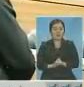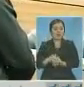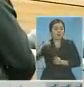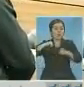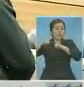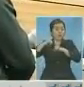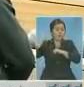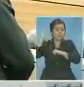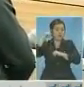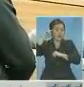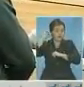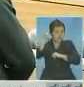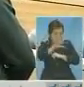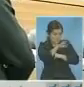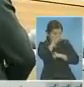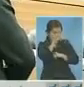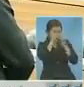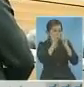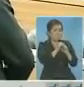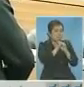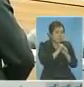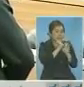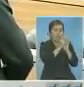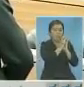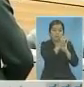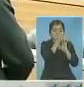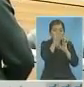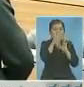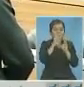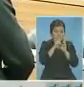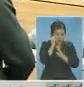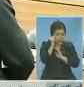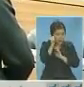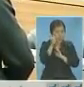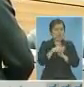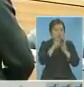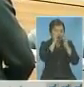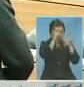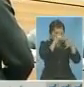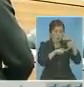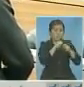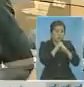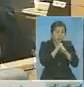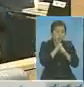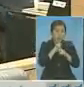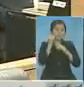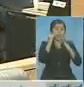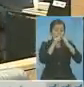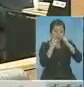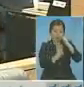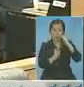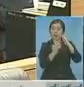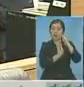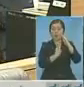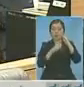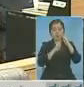ราะว่า 1. คนแก่เนี่ยไม่เป็นเอดแน่นอนนะคะปลอดภัย 2. คนแก่เนี่ยส่วนใหญ่จะอยู่บ้านคนเดียวนะคะลูกหลานไปท